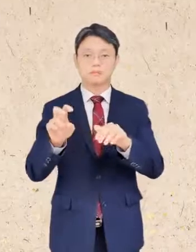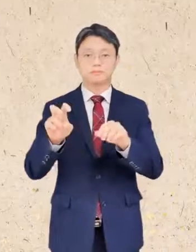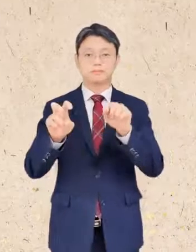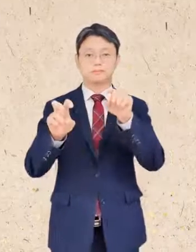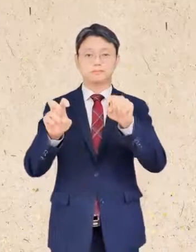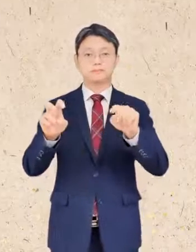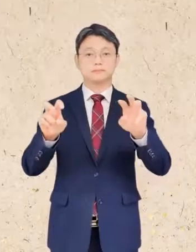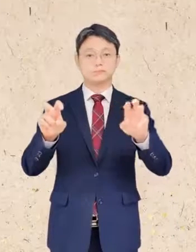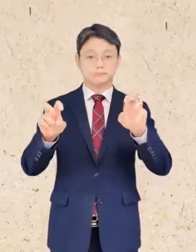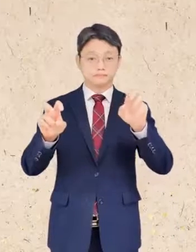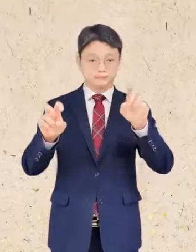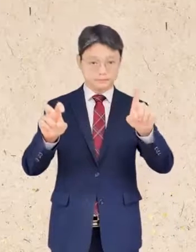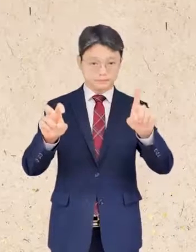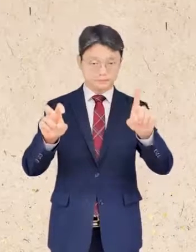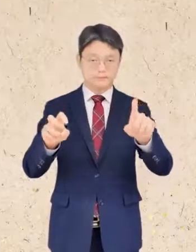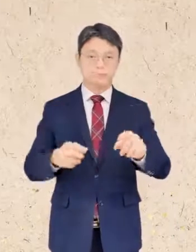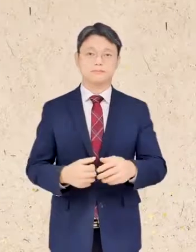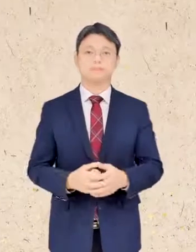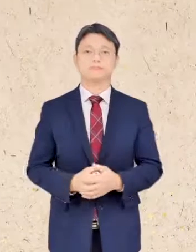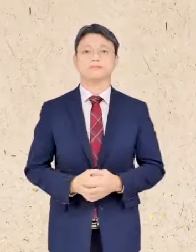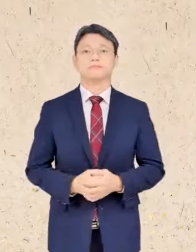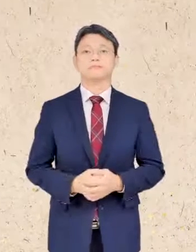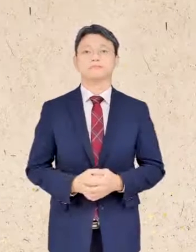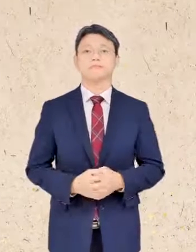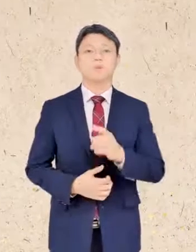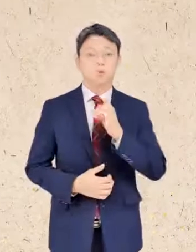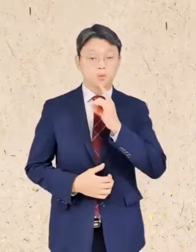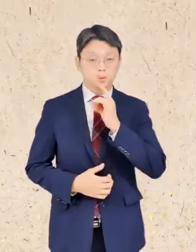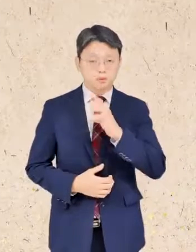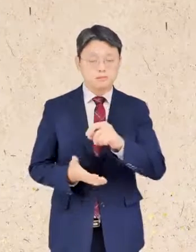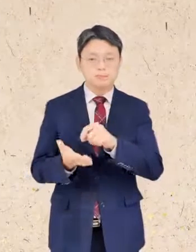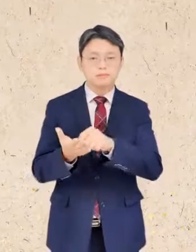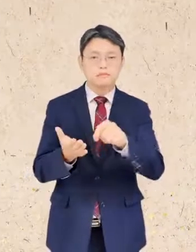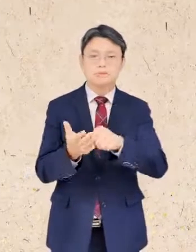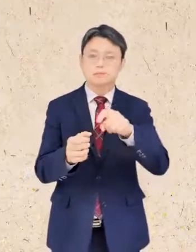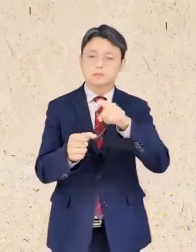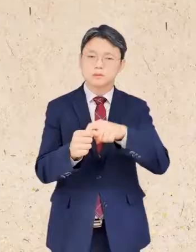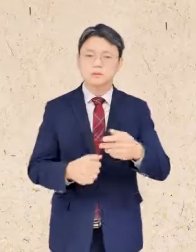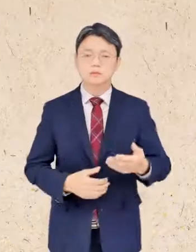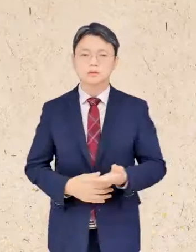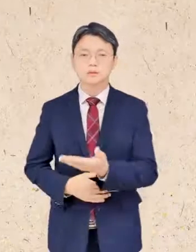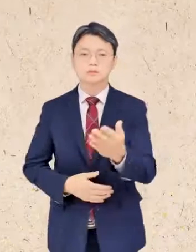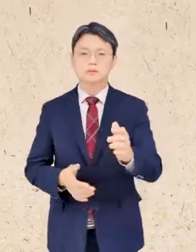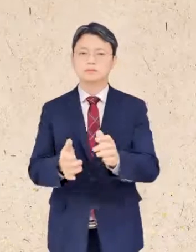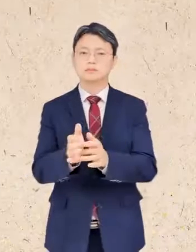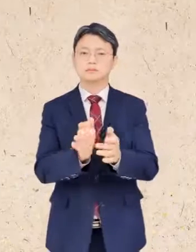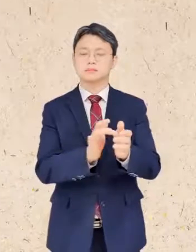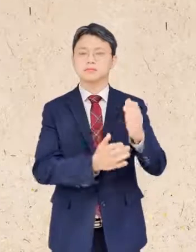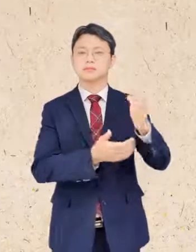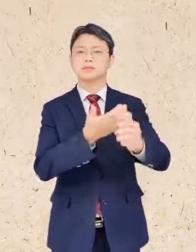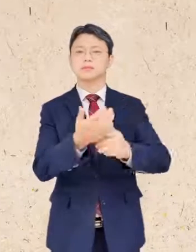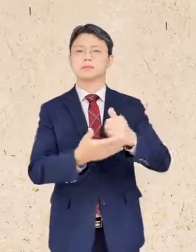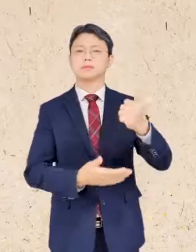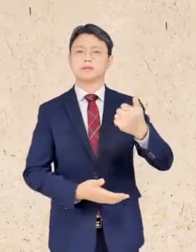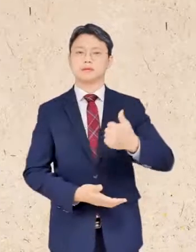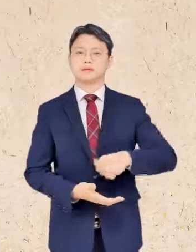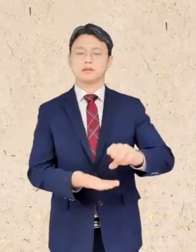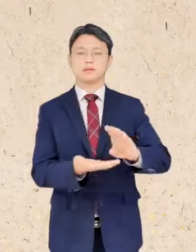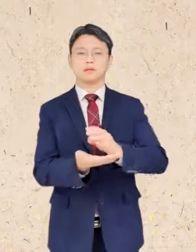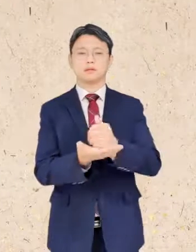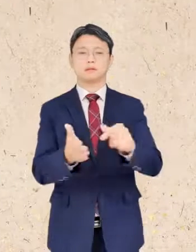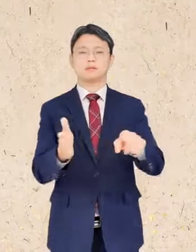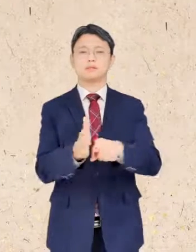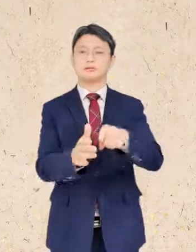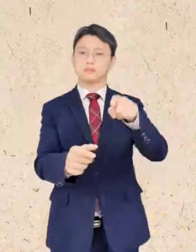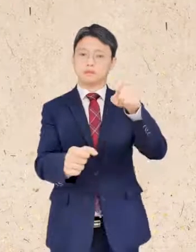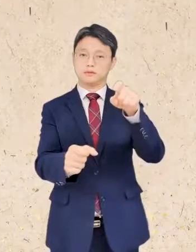20장 31절인데요. 이렇게 기록하고 있습니다. 오직 이것을 기록함은 너희로 예수께서 하나님의 아들